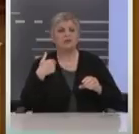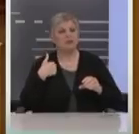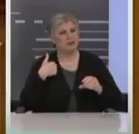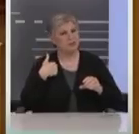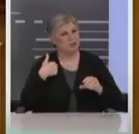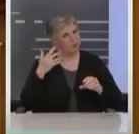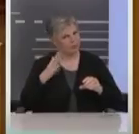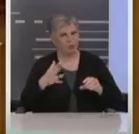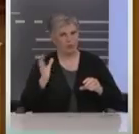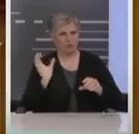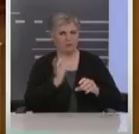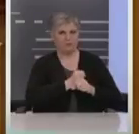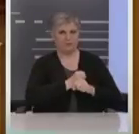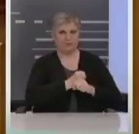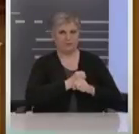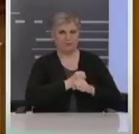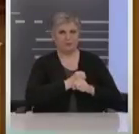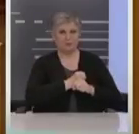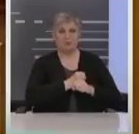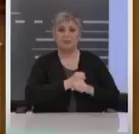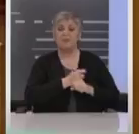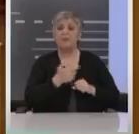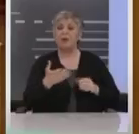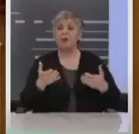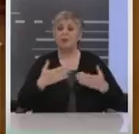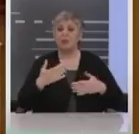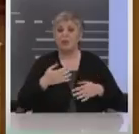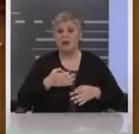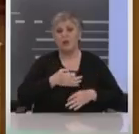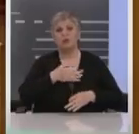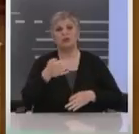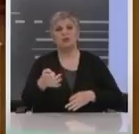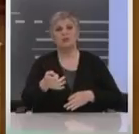Θέλω όμως να κάνω και μια αναφορά